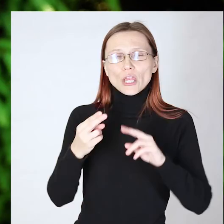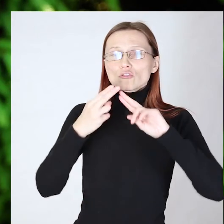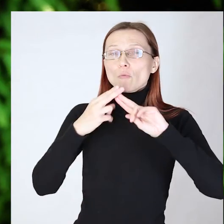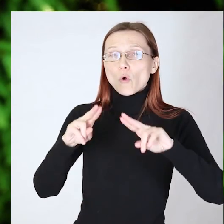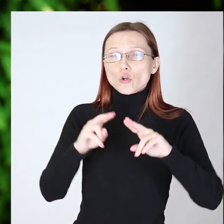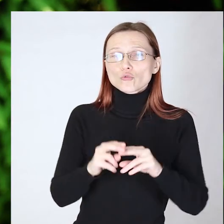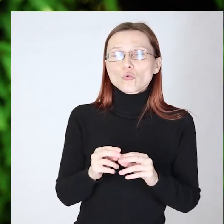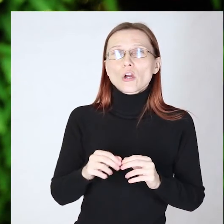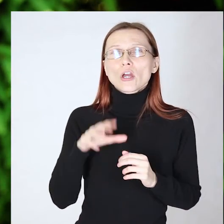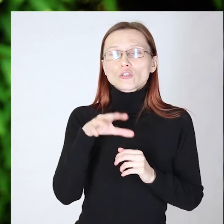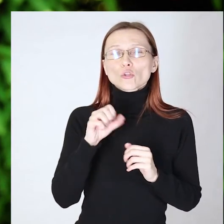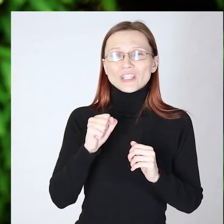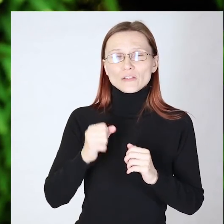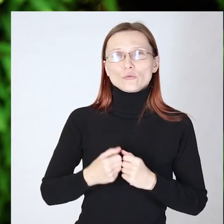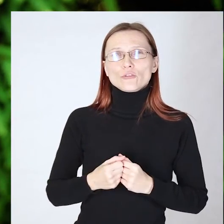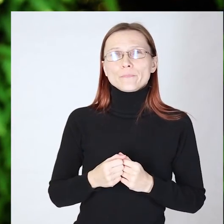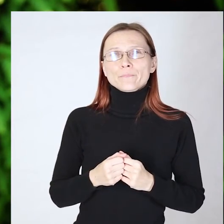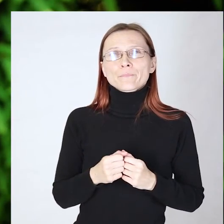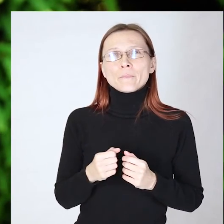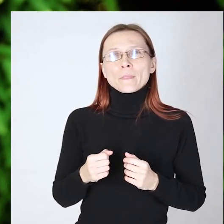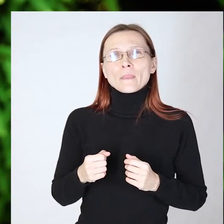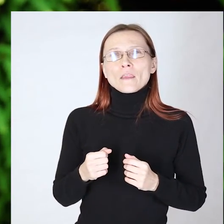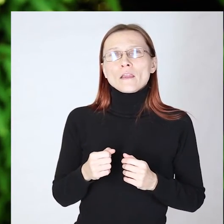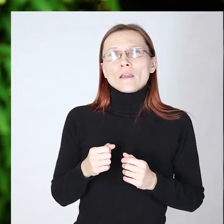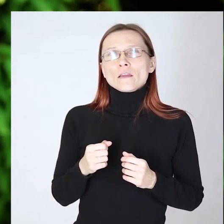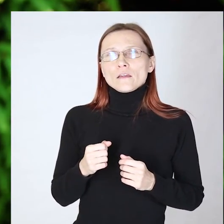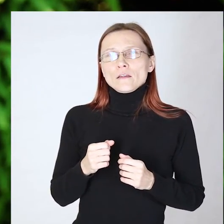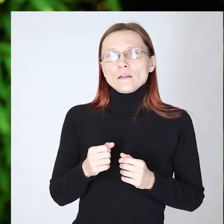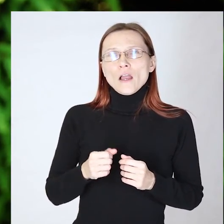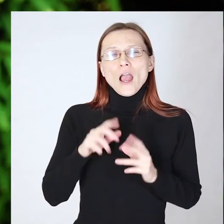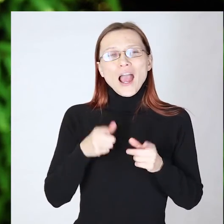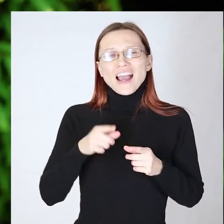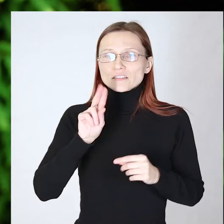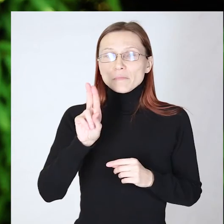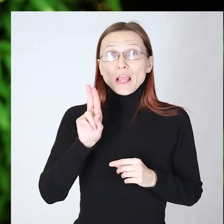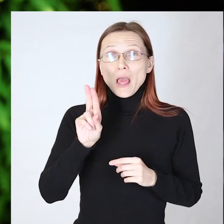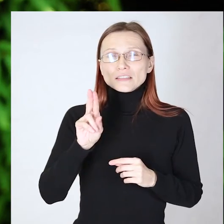Čiže ak tí účastníci vzdelávania sa už akúkoľvek vec naučia,